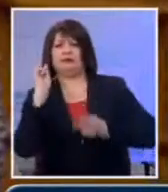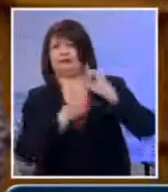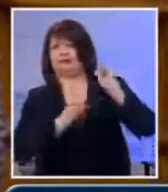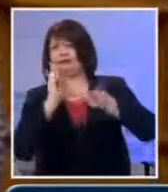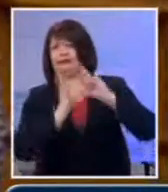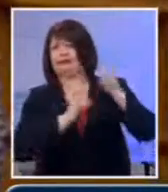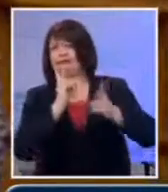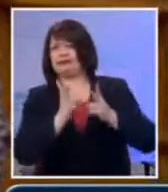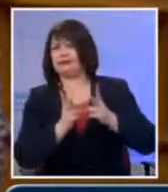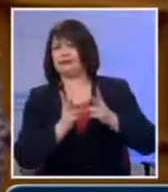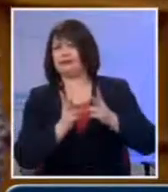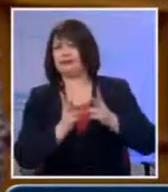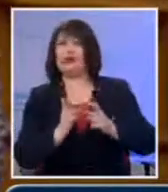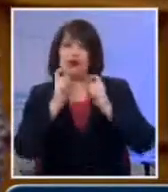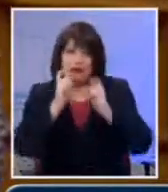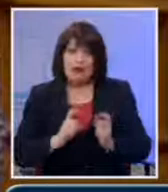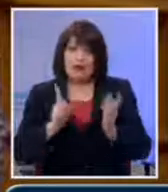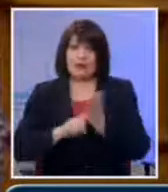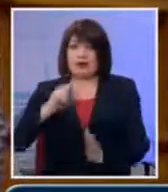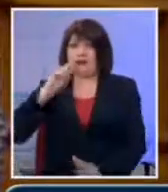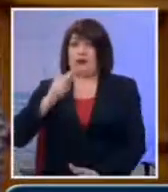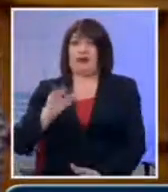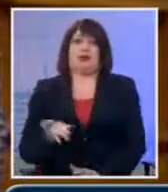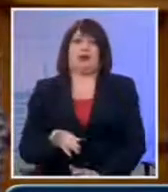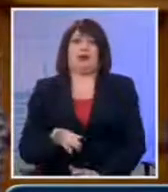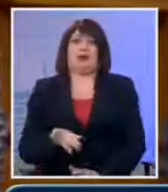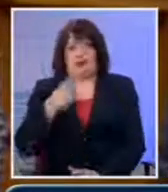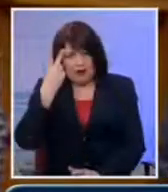κατηγορηθεί και οφείλει να δώσει κάποιες απαντήσεις.